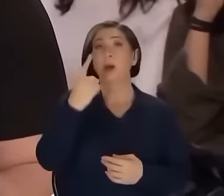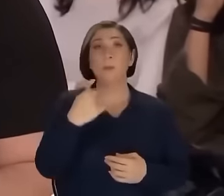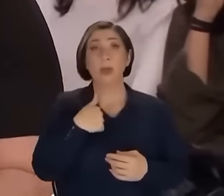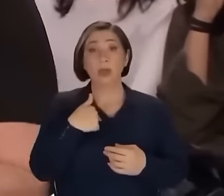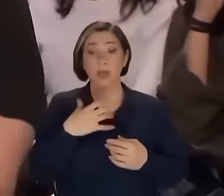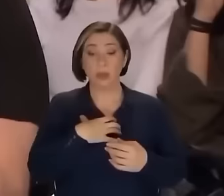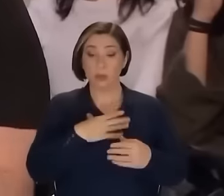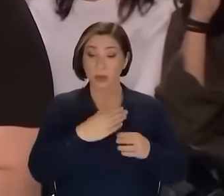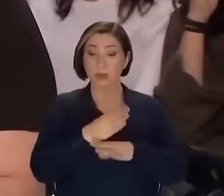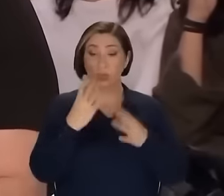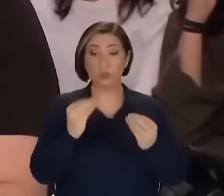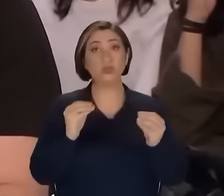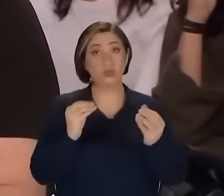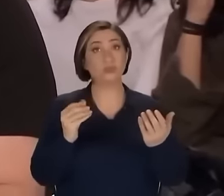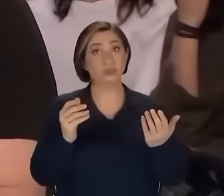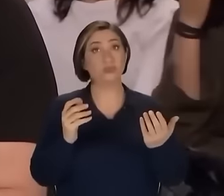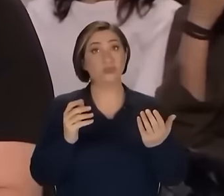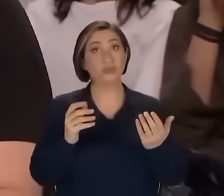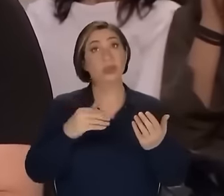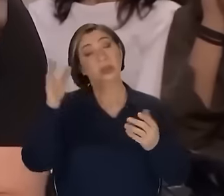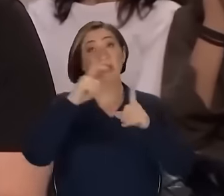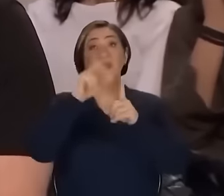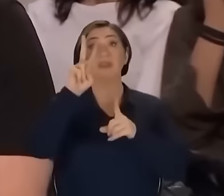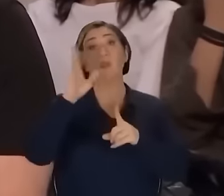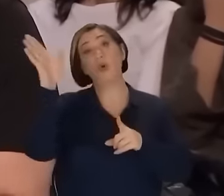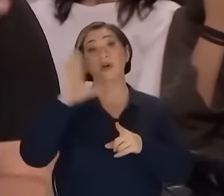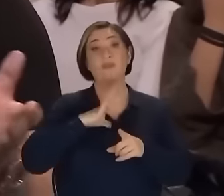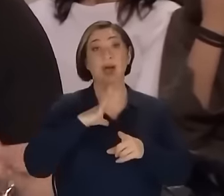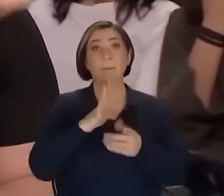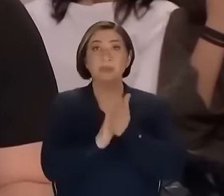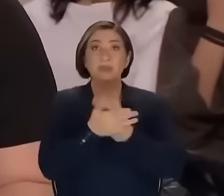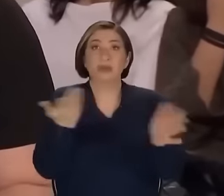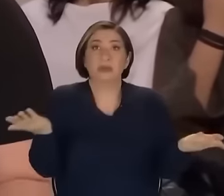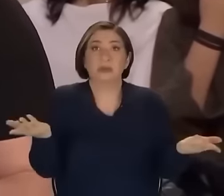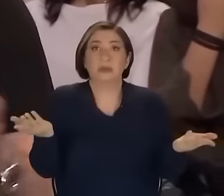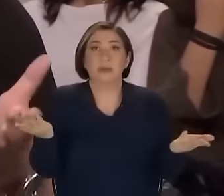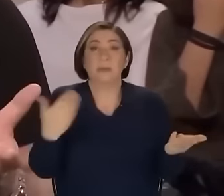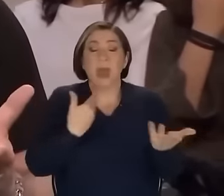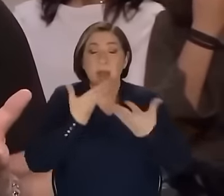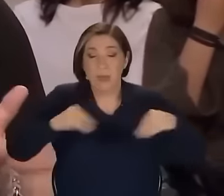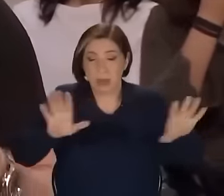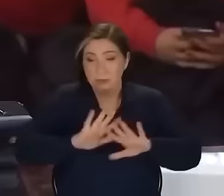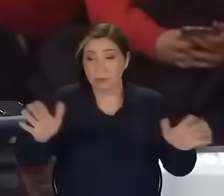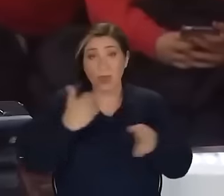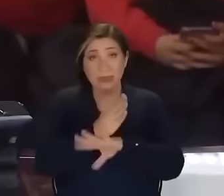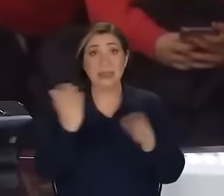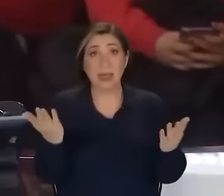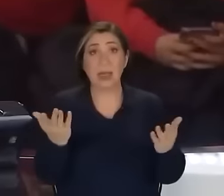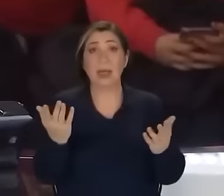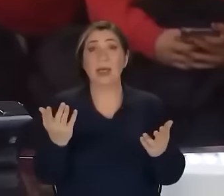kendimi gerçekleştirmişim. Yani git DVD'lerim orada duruyor. Zaten bitmiş yani ben emekliyim yani